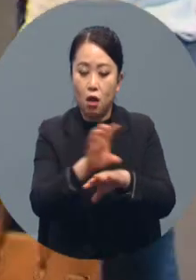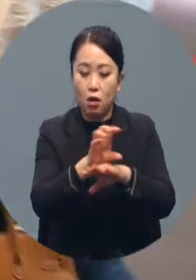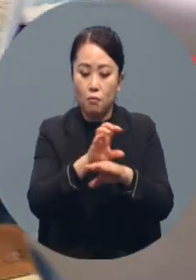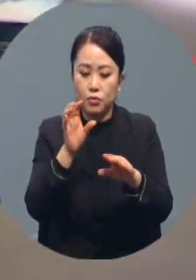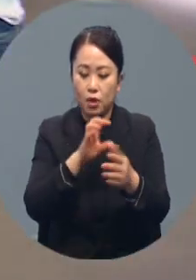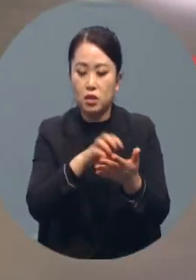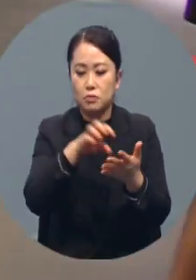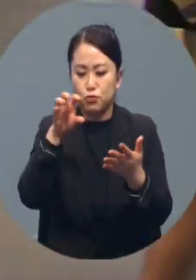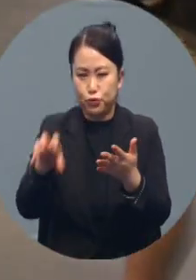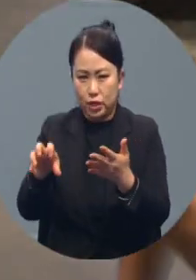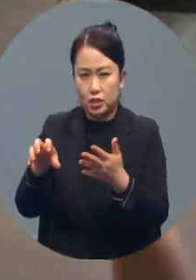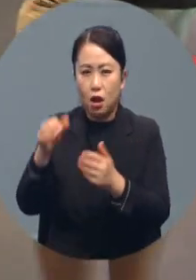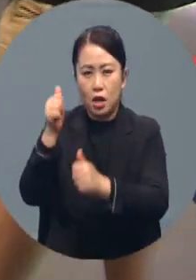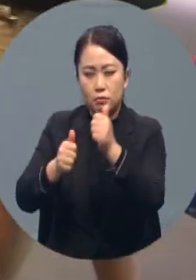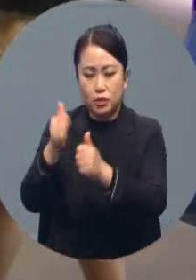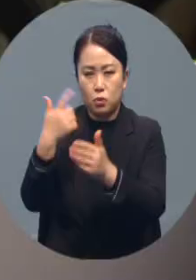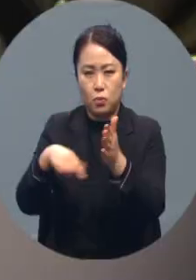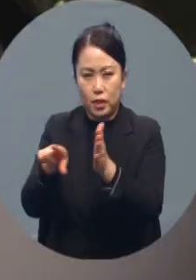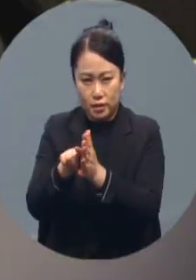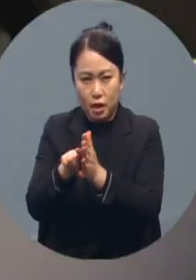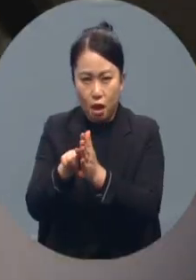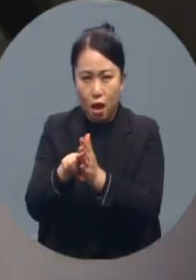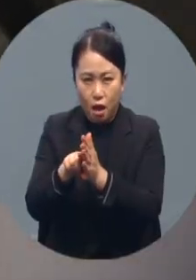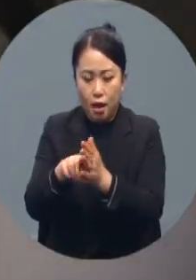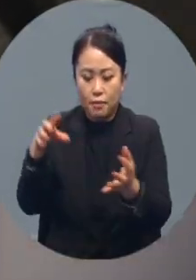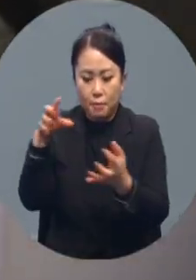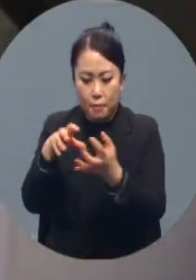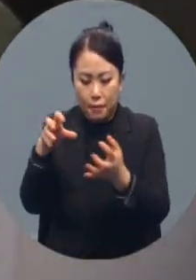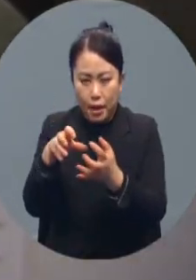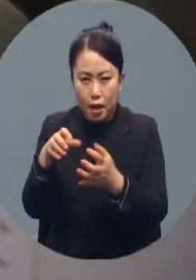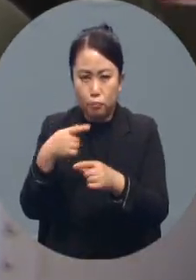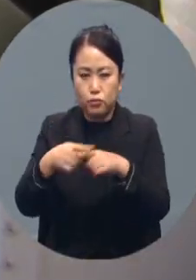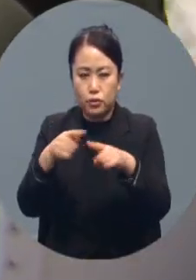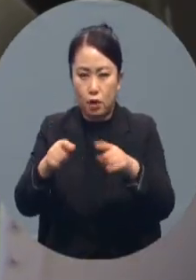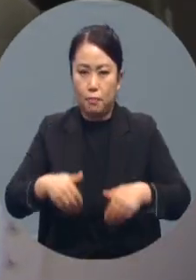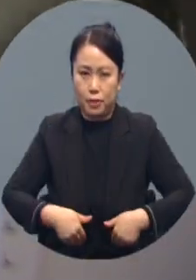분석도 필요하다고 전문가들은 조언합니다. MBC 뉴스 이두원입니다.